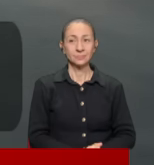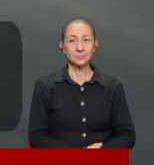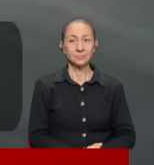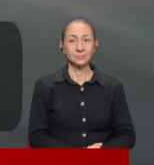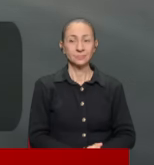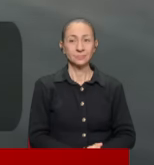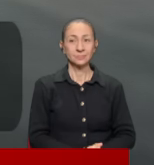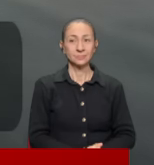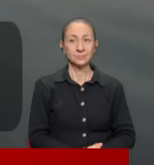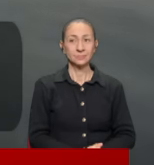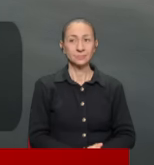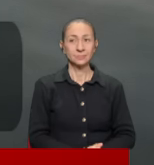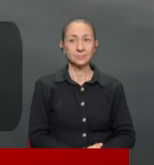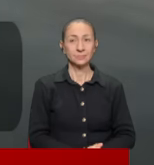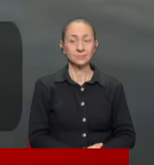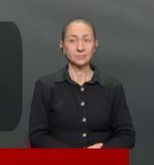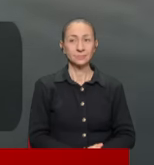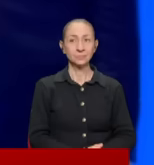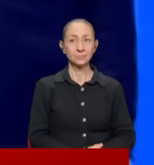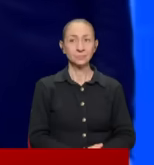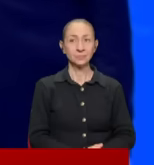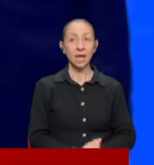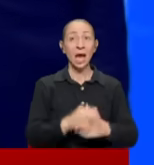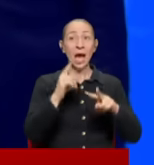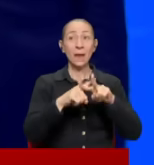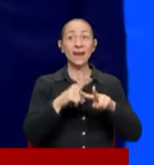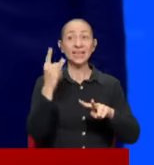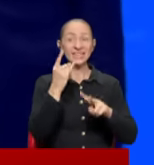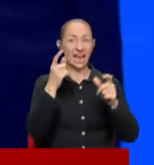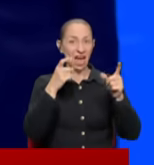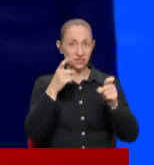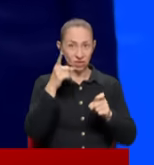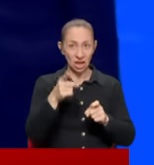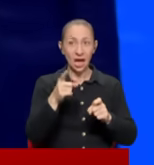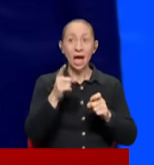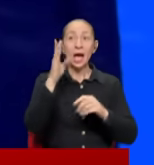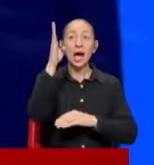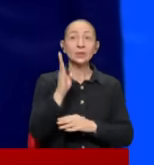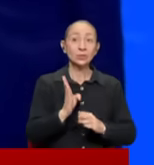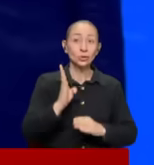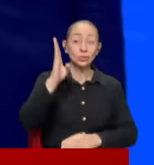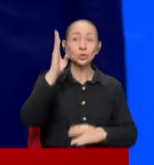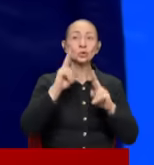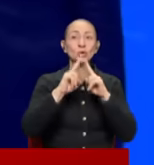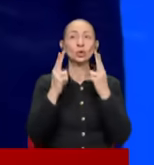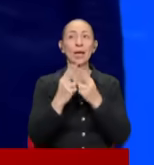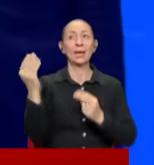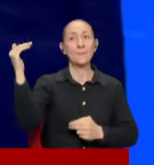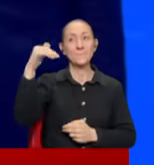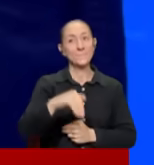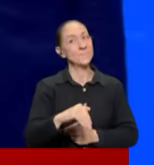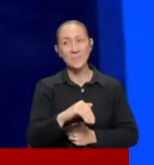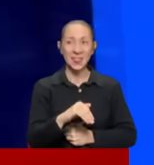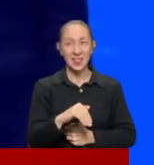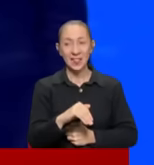AX3 mürettebatına evinize hoş geldiniz diyoruz. Alper Gezer Avcı astronotumuz dünyaya